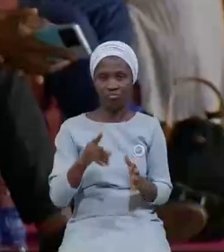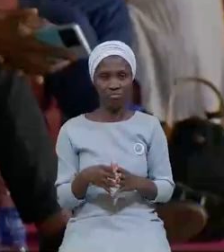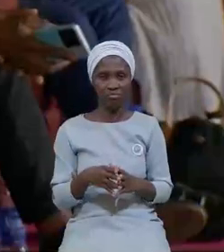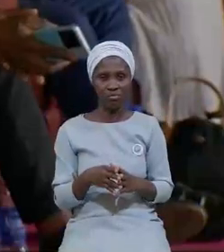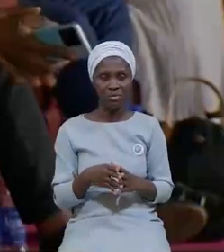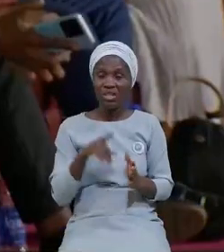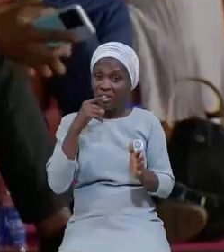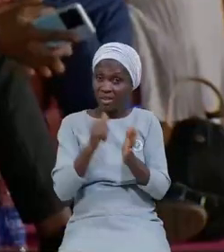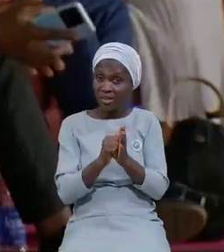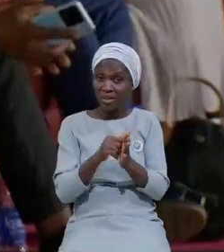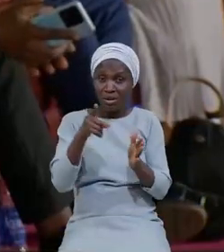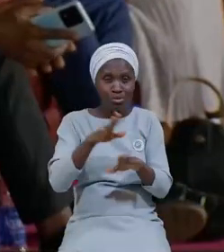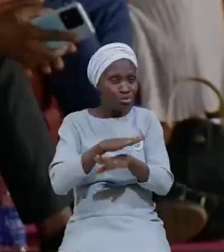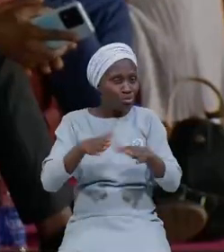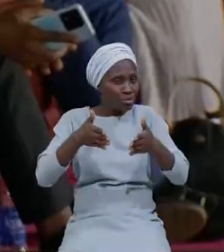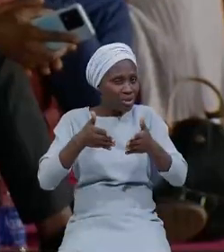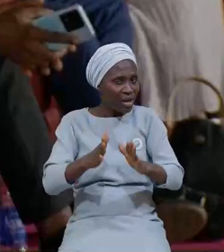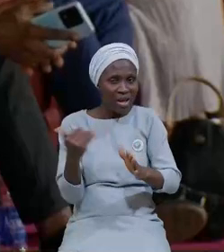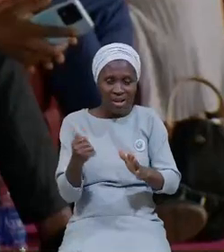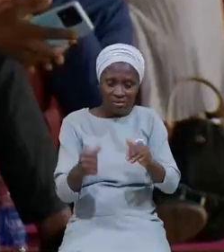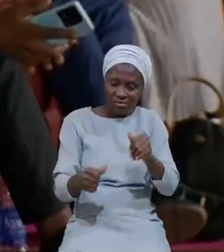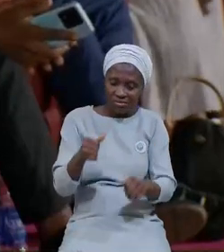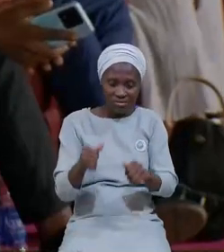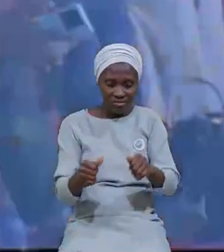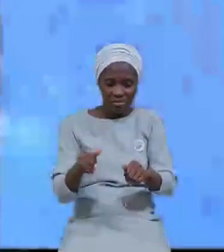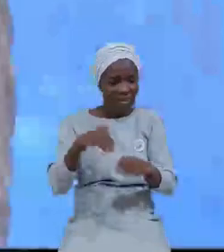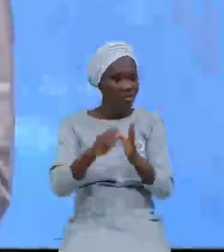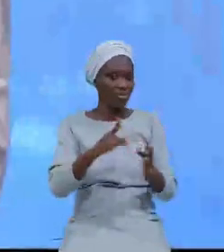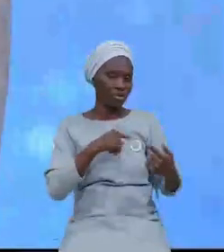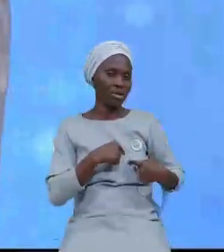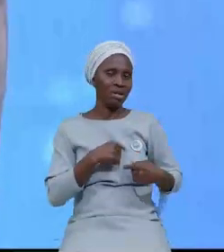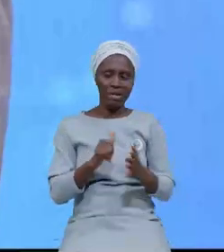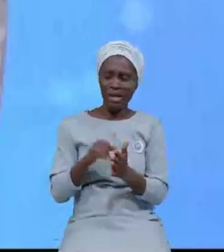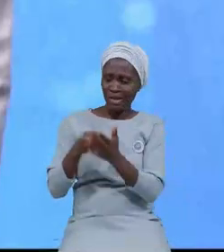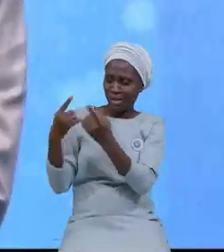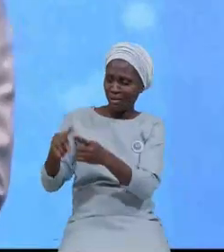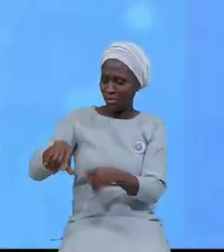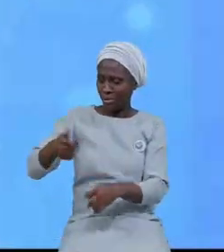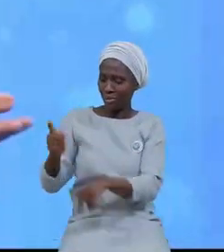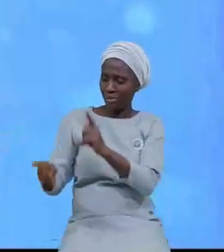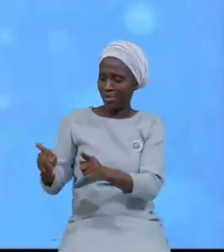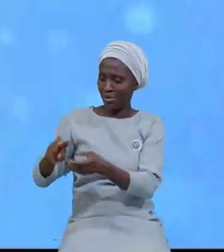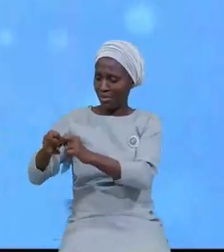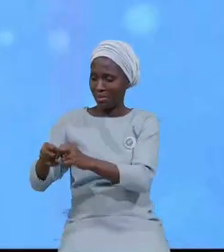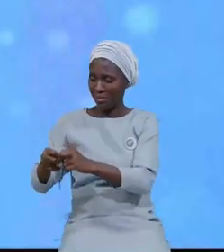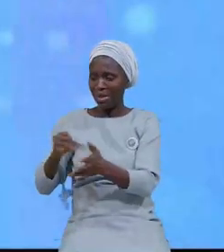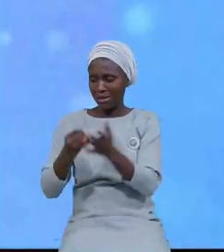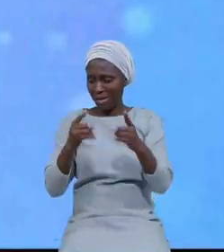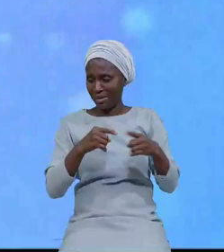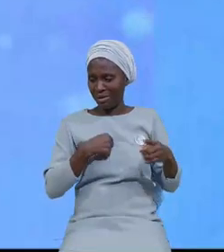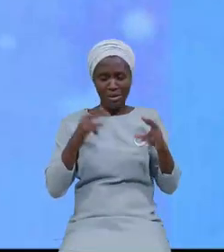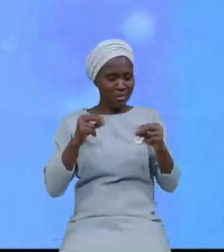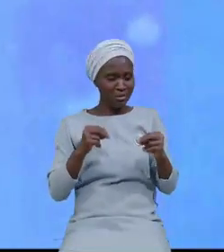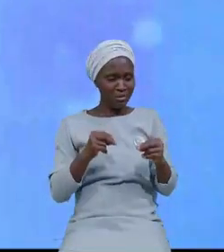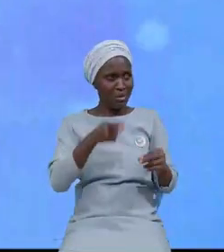aucun doute dans votre cœur dans votre pensée ah que ça peut arriver aux autres et ça ne va pas t'arriver ah Dieu va exaucer la prière des autres